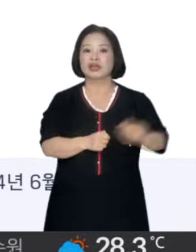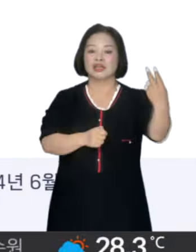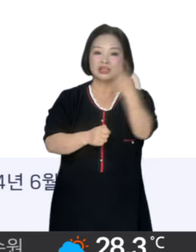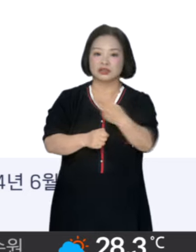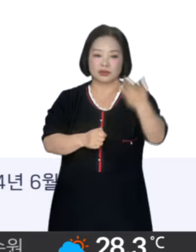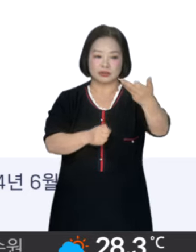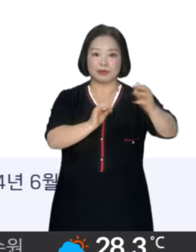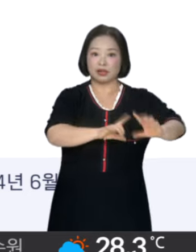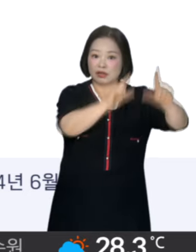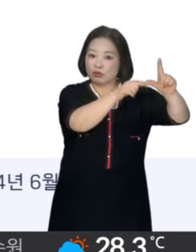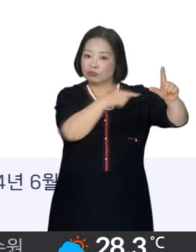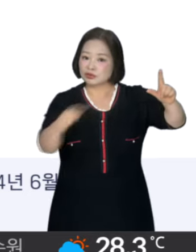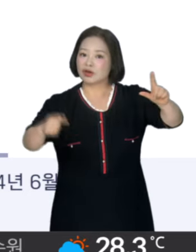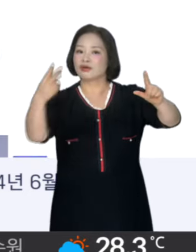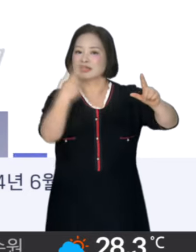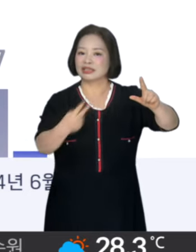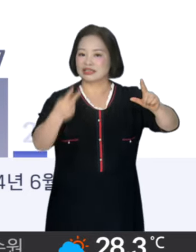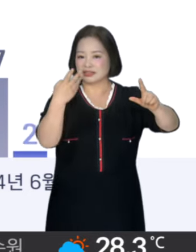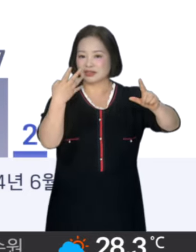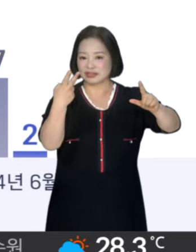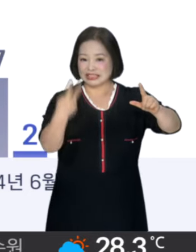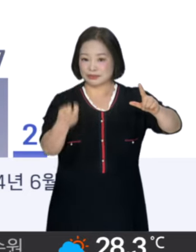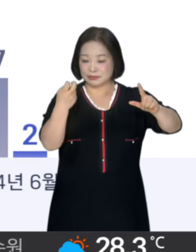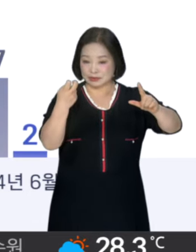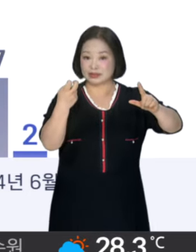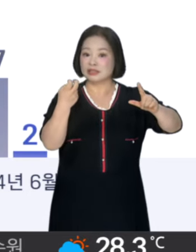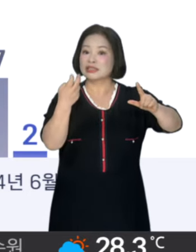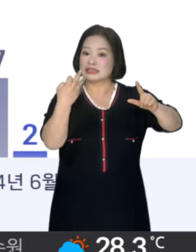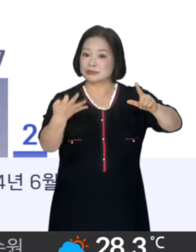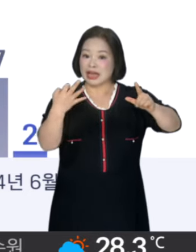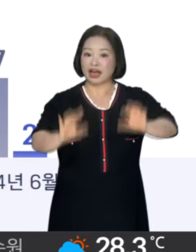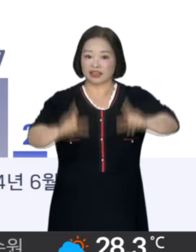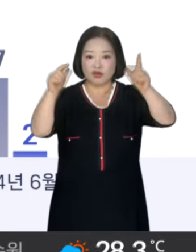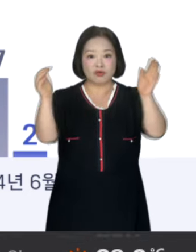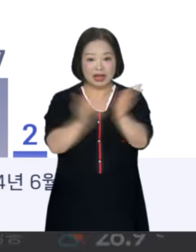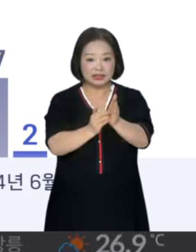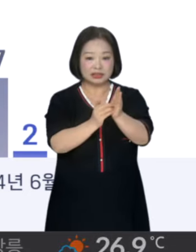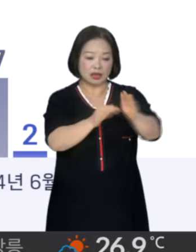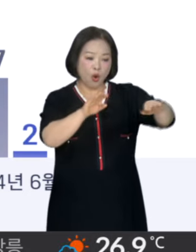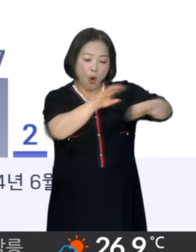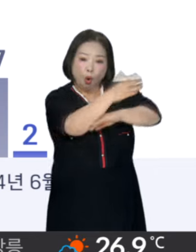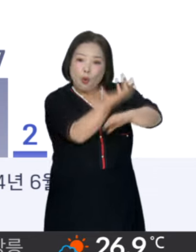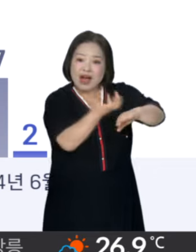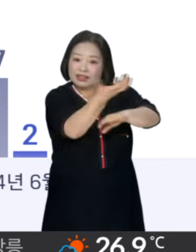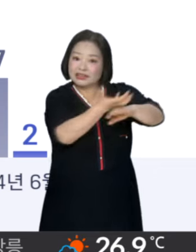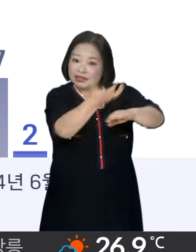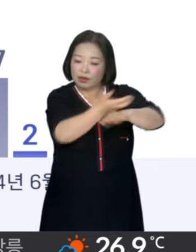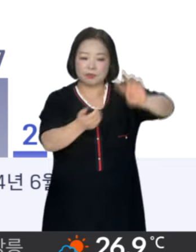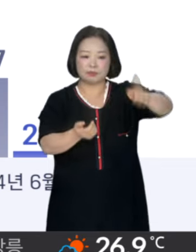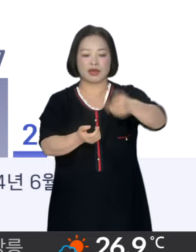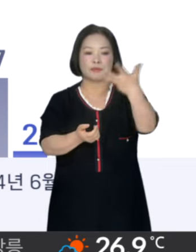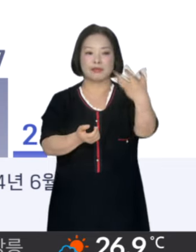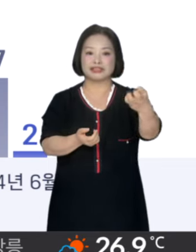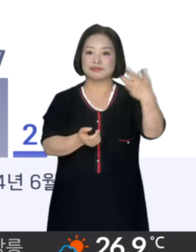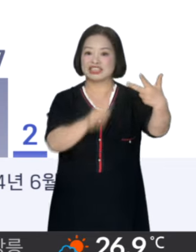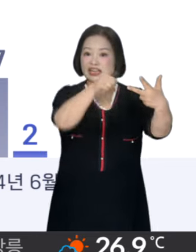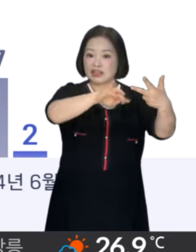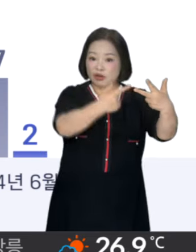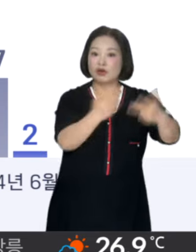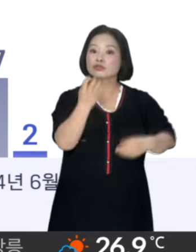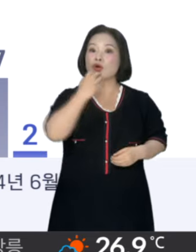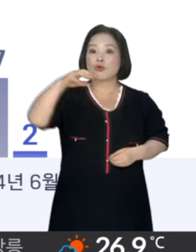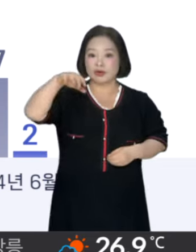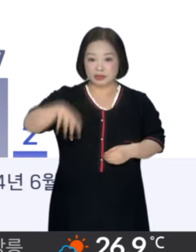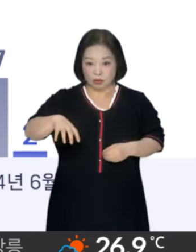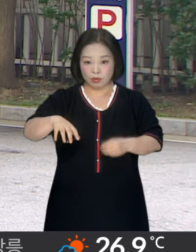2018년부터 2024년 6월까지 전국에서 집계한 전기차 화재 건수는 총 187건으로 서울에서만